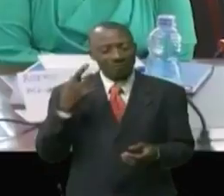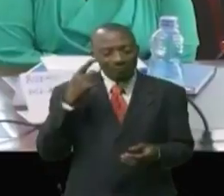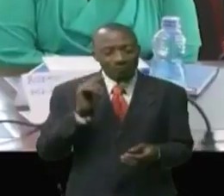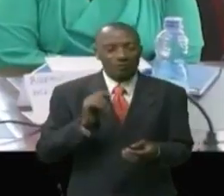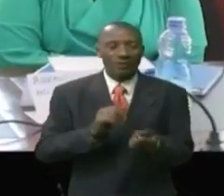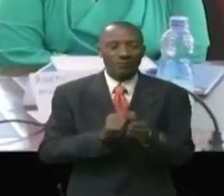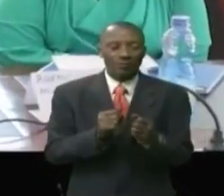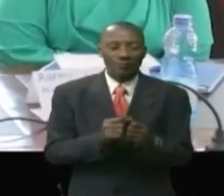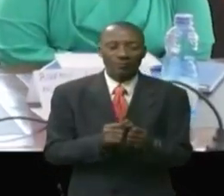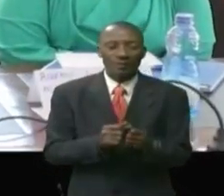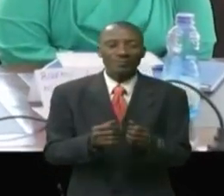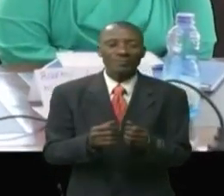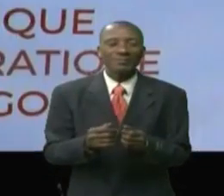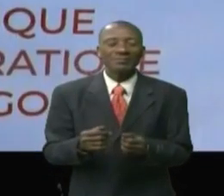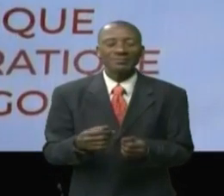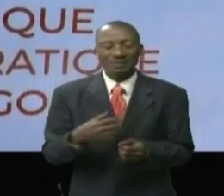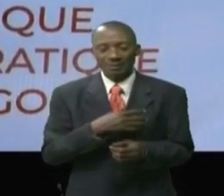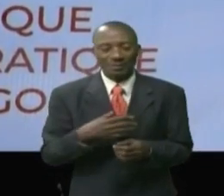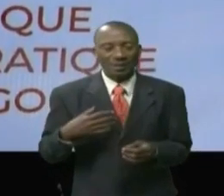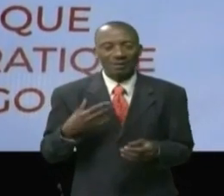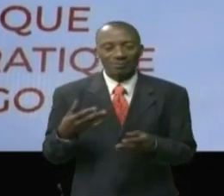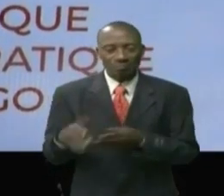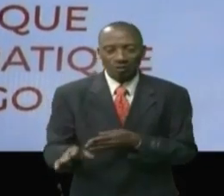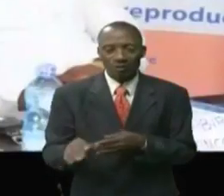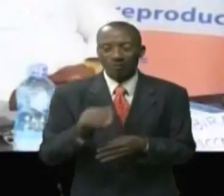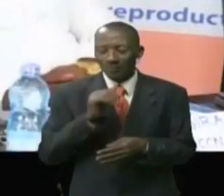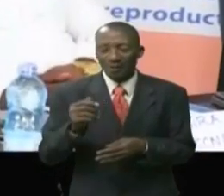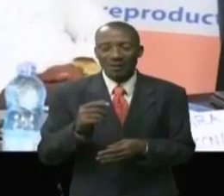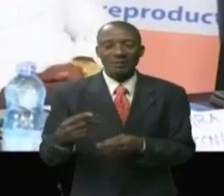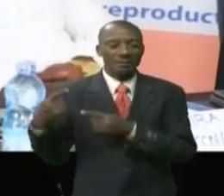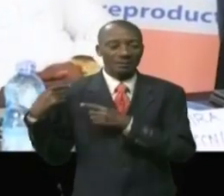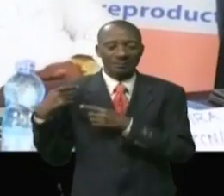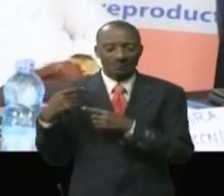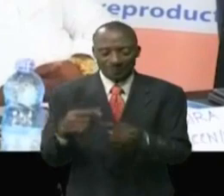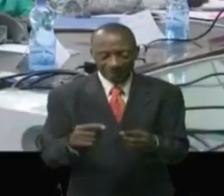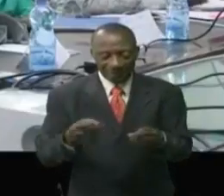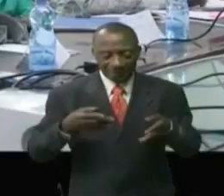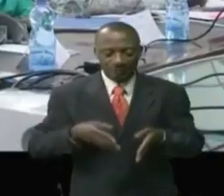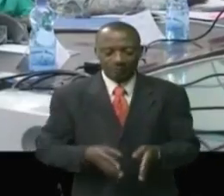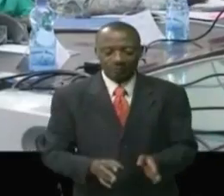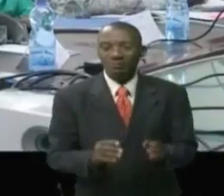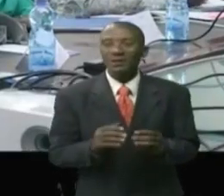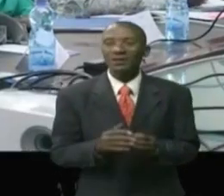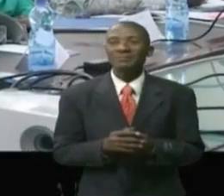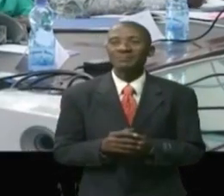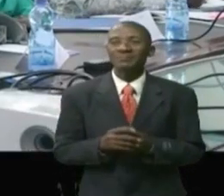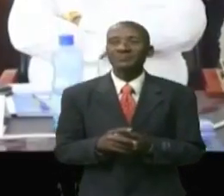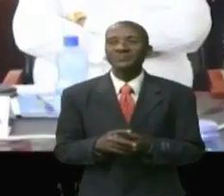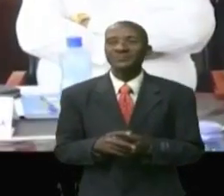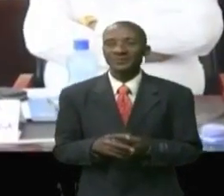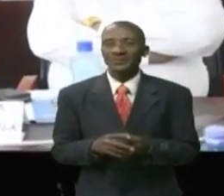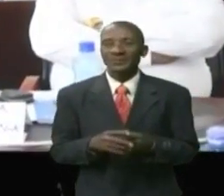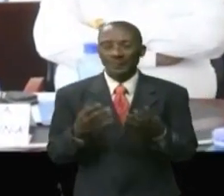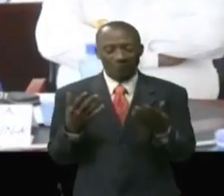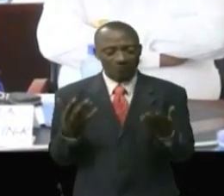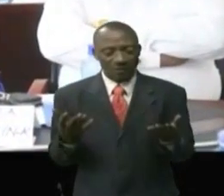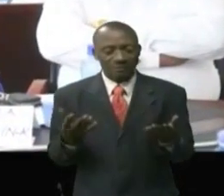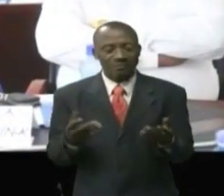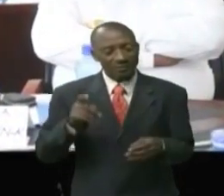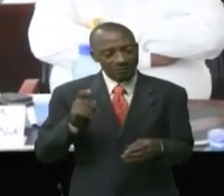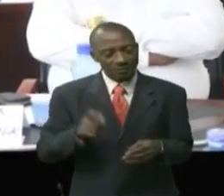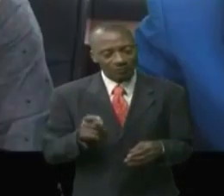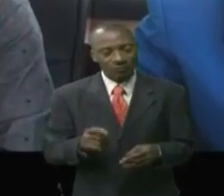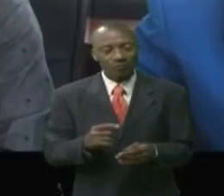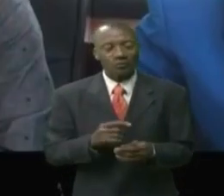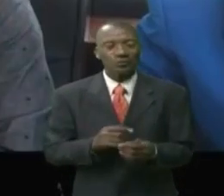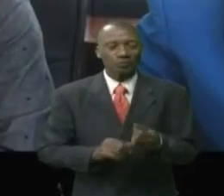communautaire chez apas norkivou cette date nous invite à plaider en faveur de la protection et la promotion des droits de la femme et